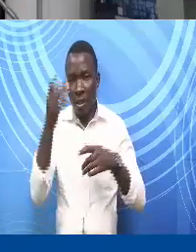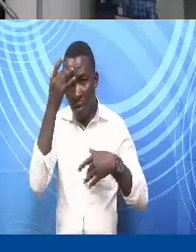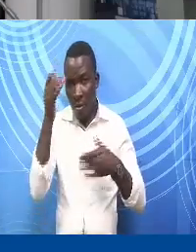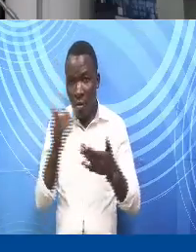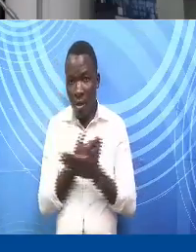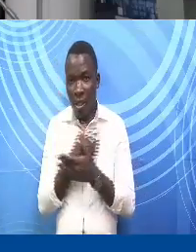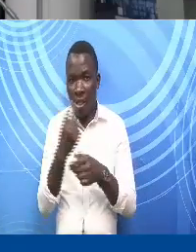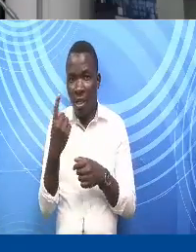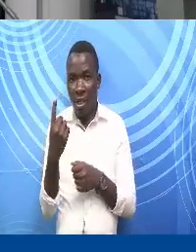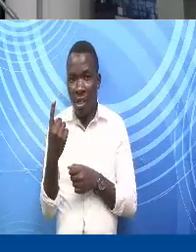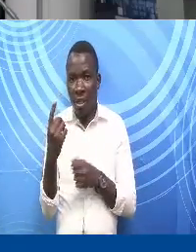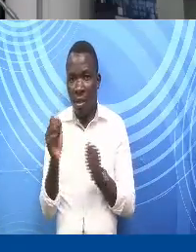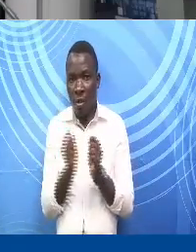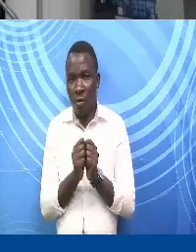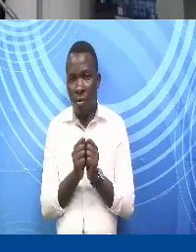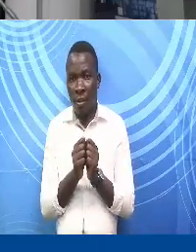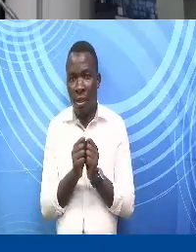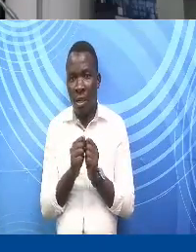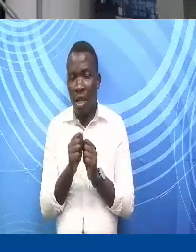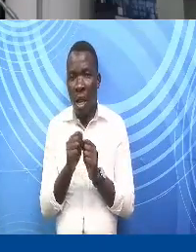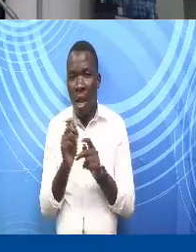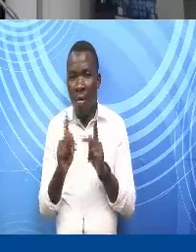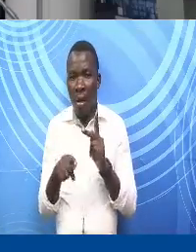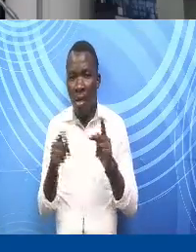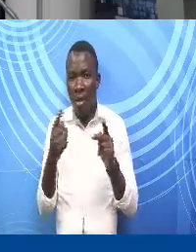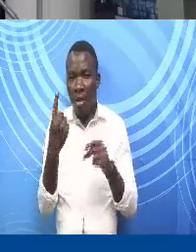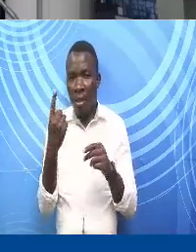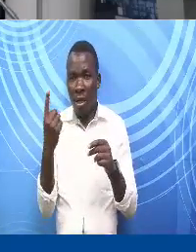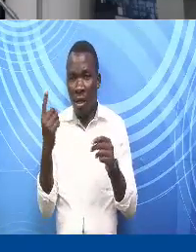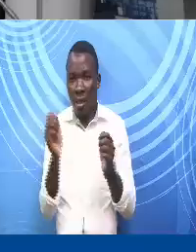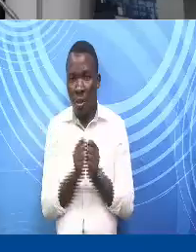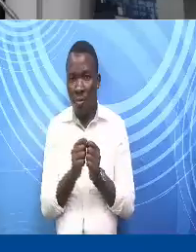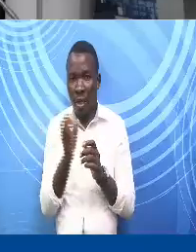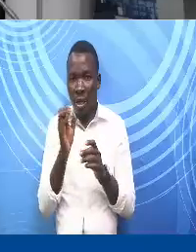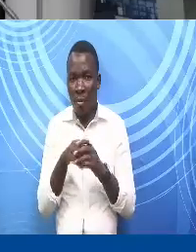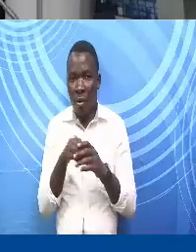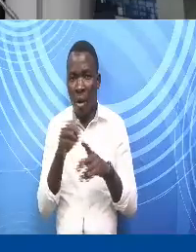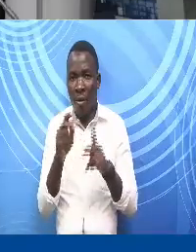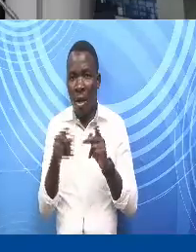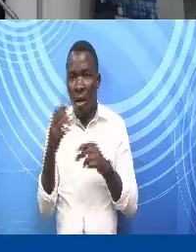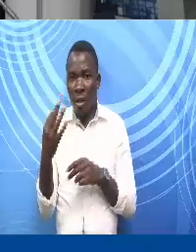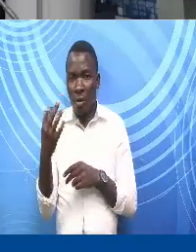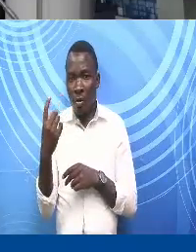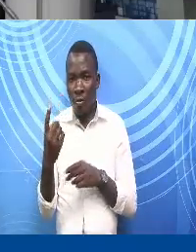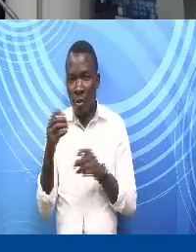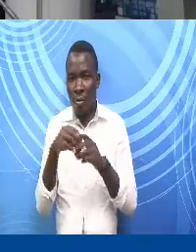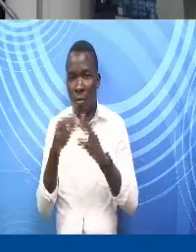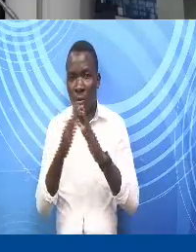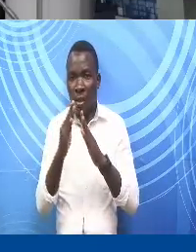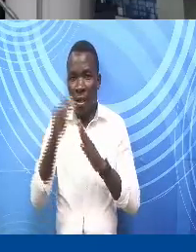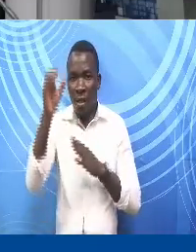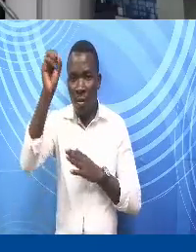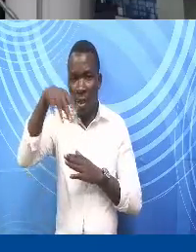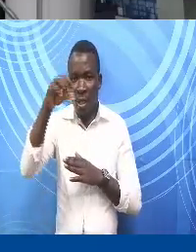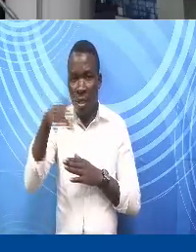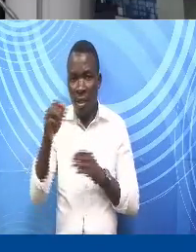COVID-19 bagera kuri 110 aba 110 barimo abagera kuri 31 mu mujyi wa